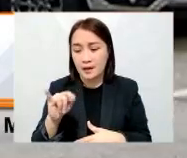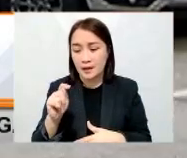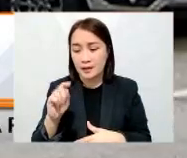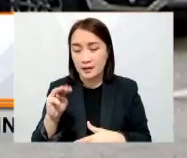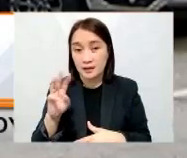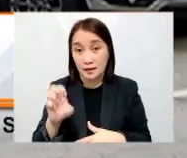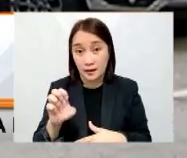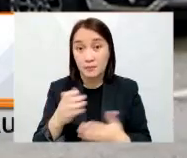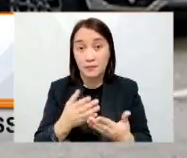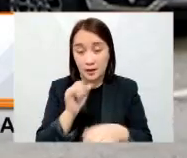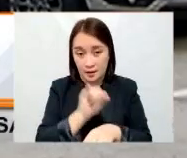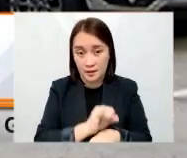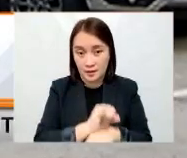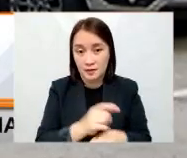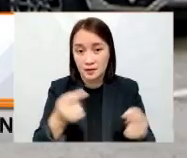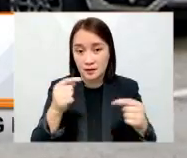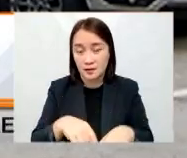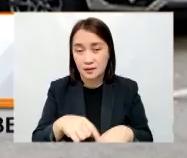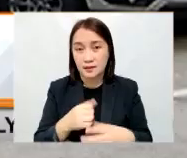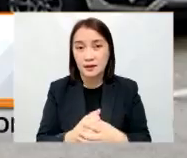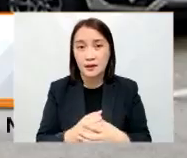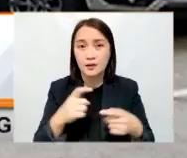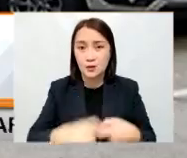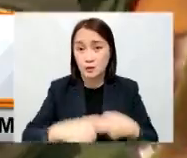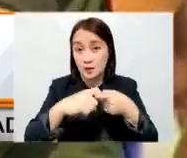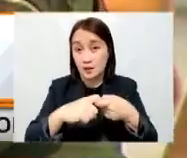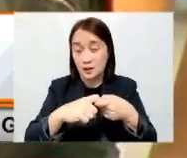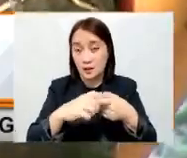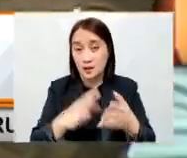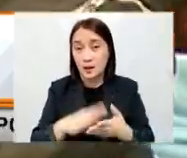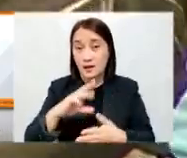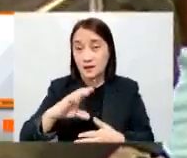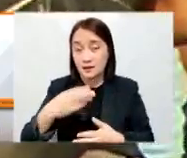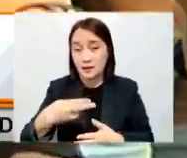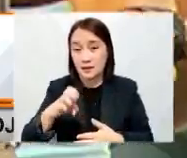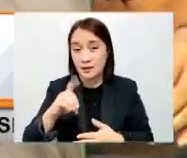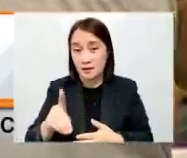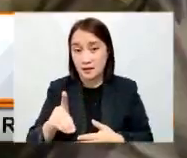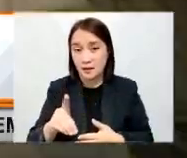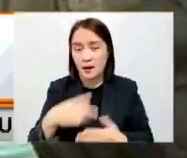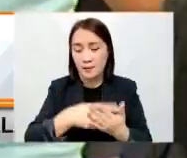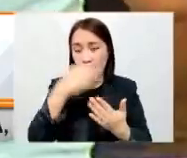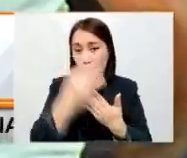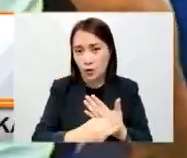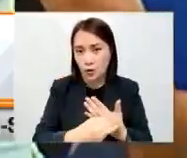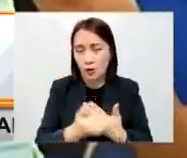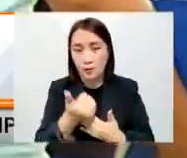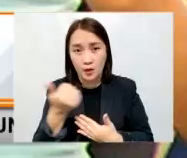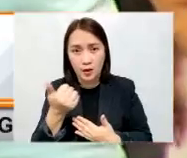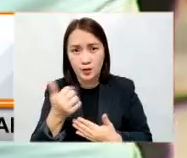pamahalaan. Katunayan, sinuspindi na ng Commission on Higher Education ang mga programa ng ilang maritime schools na